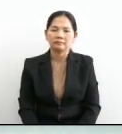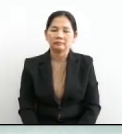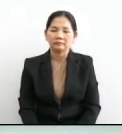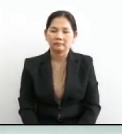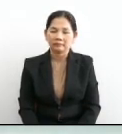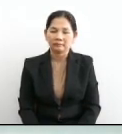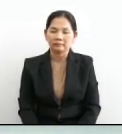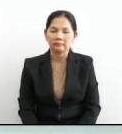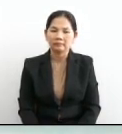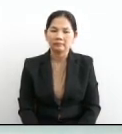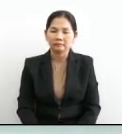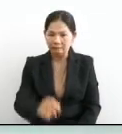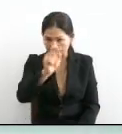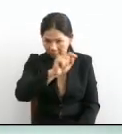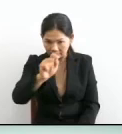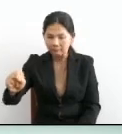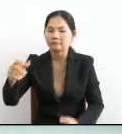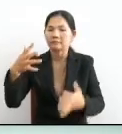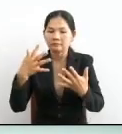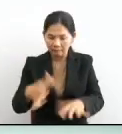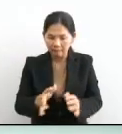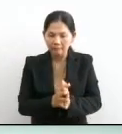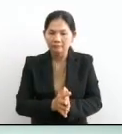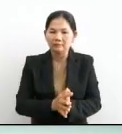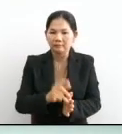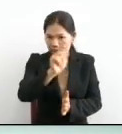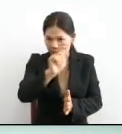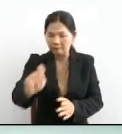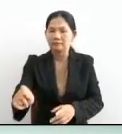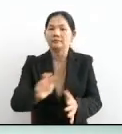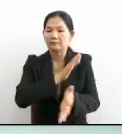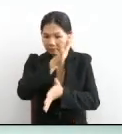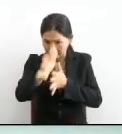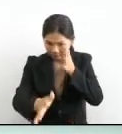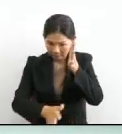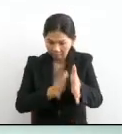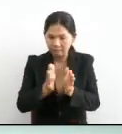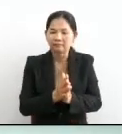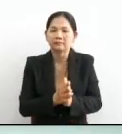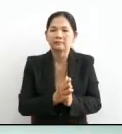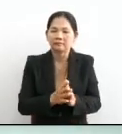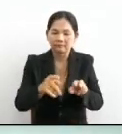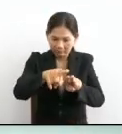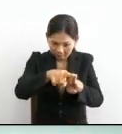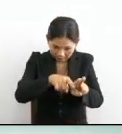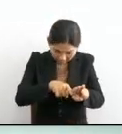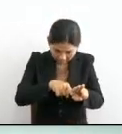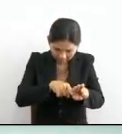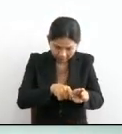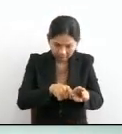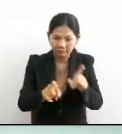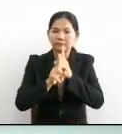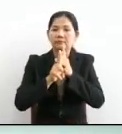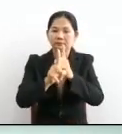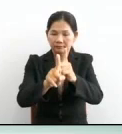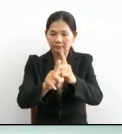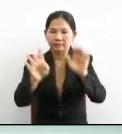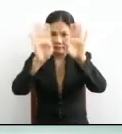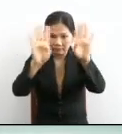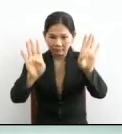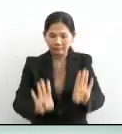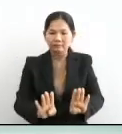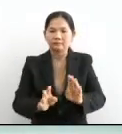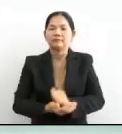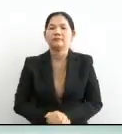chẳng chẳng chà con sơ xê máu con đã tha sơ xê tam ám chà con cu bằng tốt chà tam để cử nơi lực đặc hiện năng màu